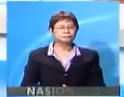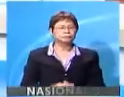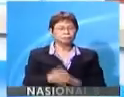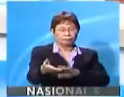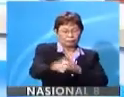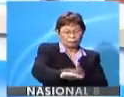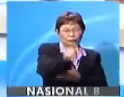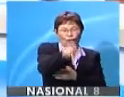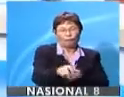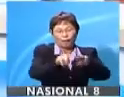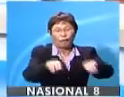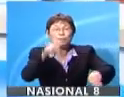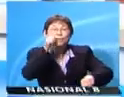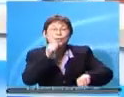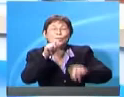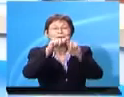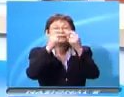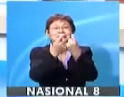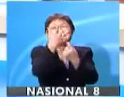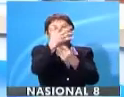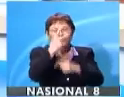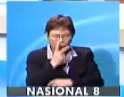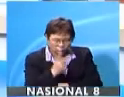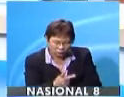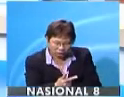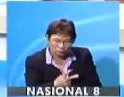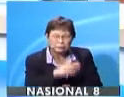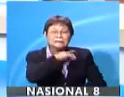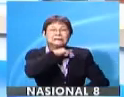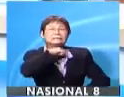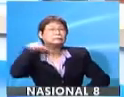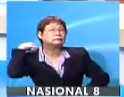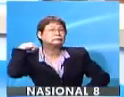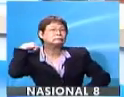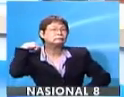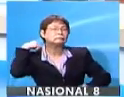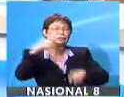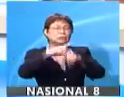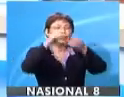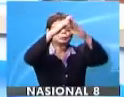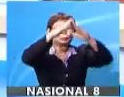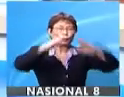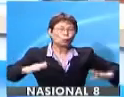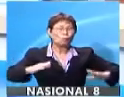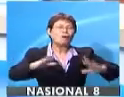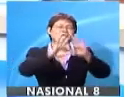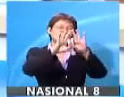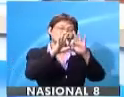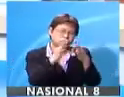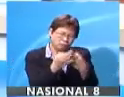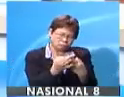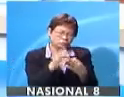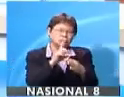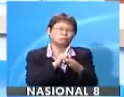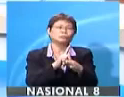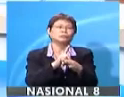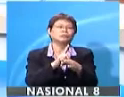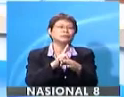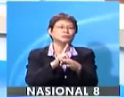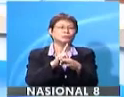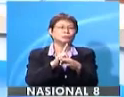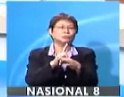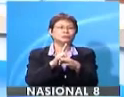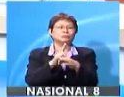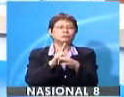Mayat seorang pelajar perempuan tingkatan 5 ditemui dengan kesan kelar di leher di rumah pangsa keluarganya di Bandar Baru Teluk Kumbar,